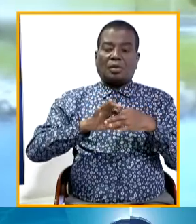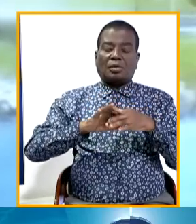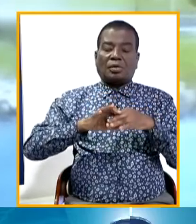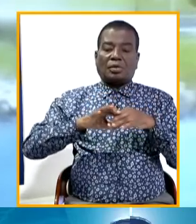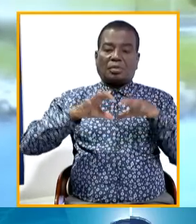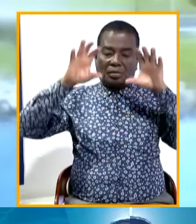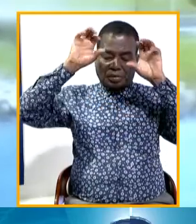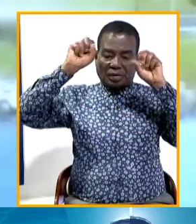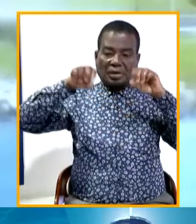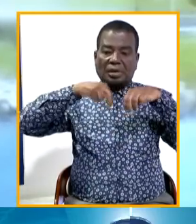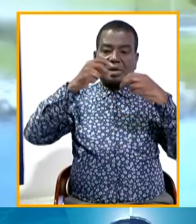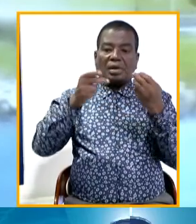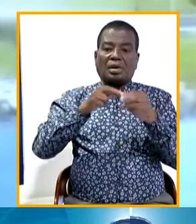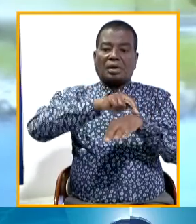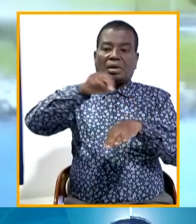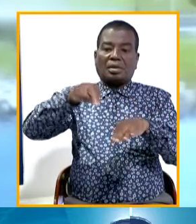constitutionnelle numéro